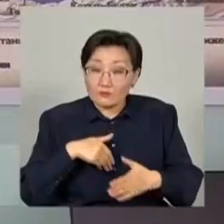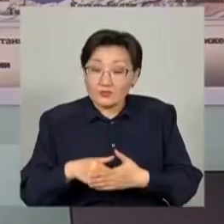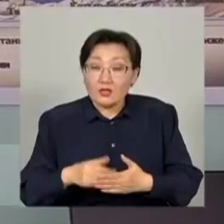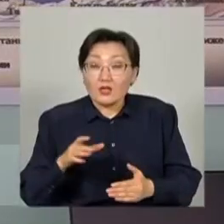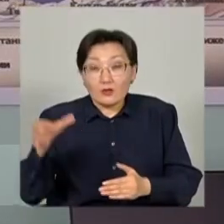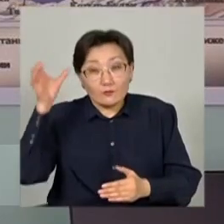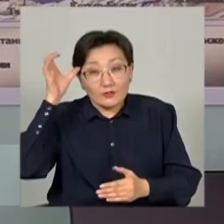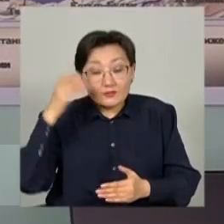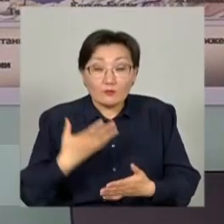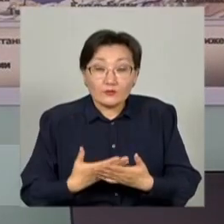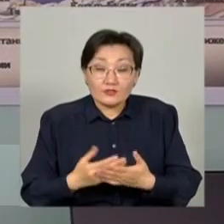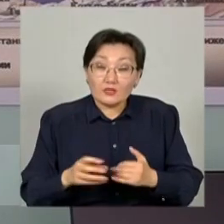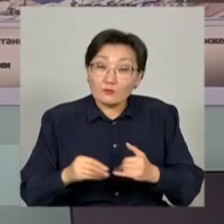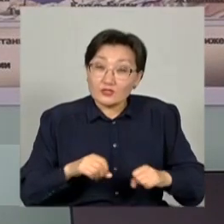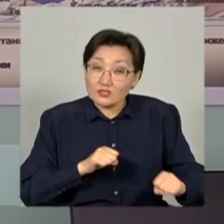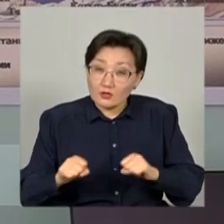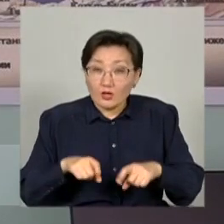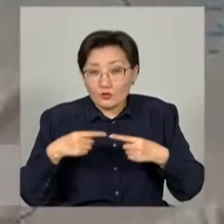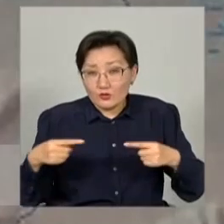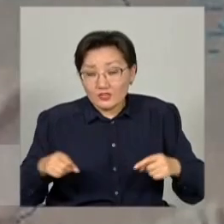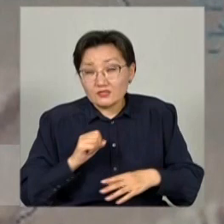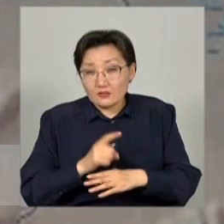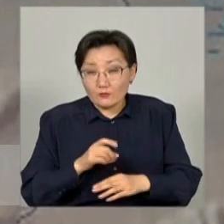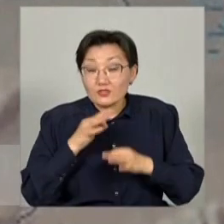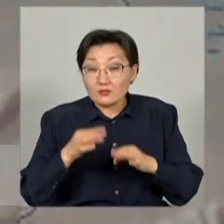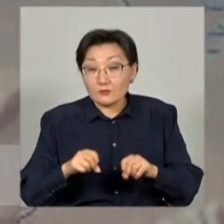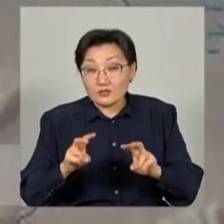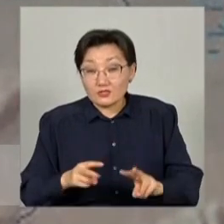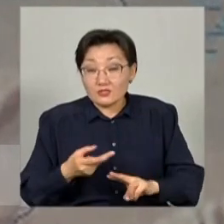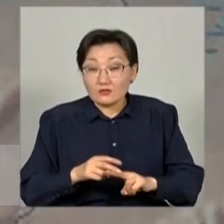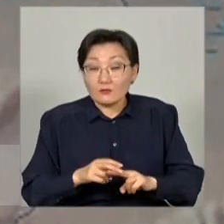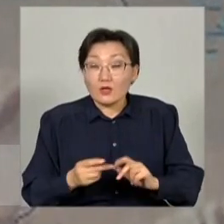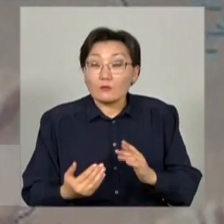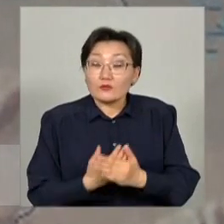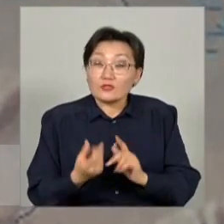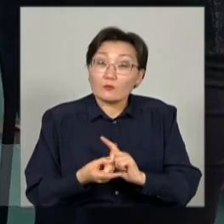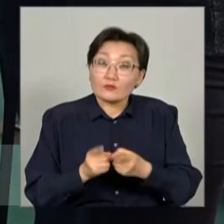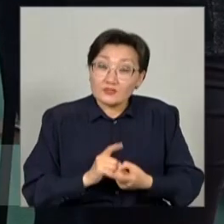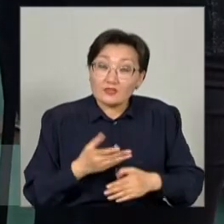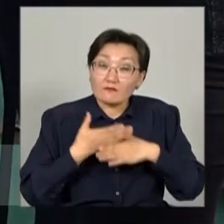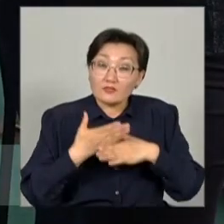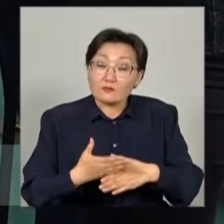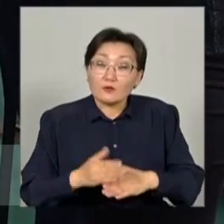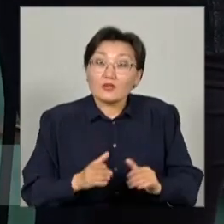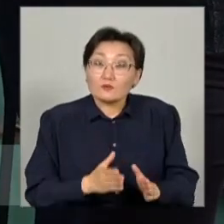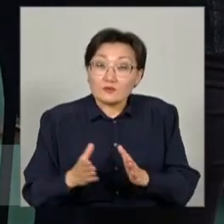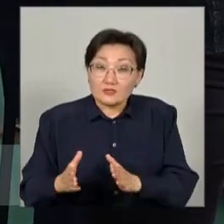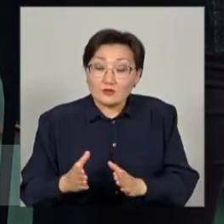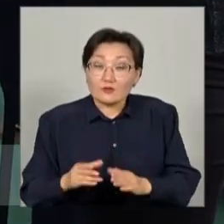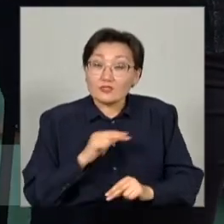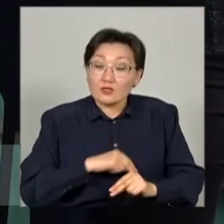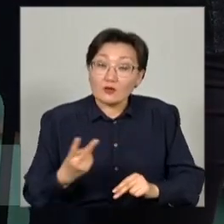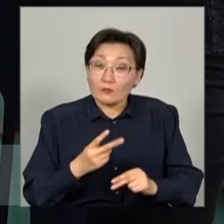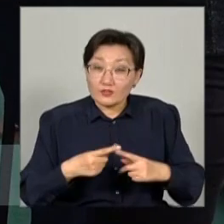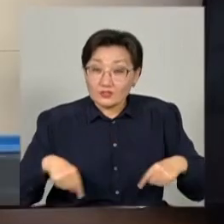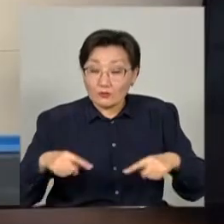прогнозы землетрясений, мониторинг и другие задачи. По словам специалистов, реорганизация поможет оптимизировать работу обеих